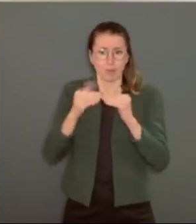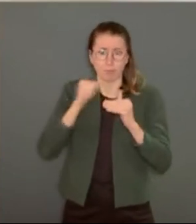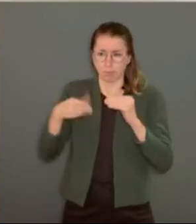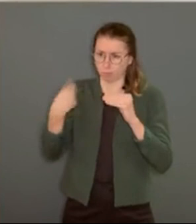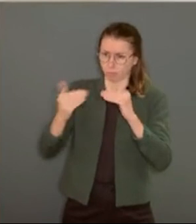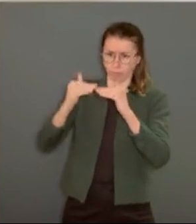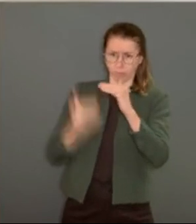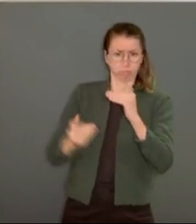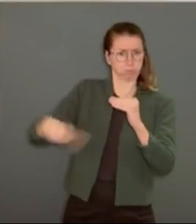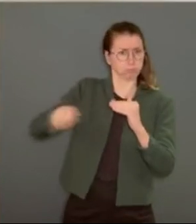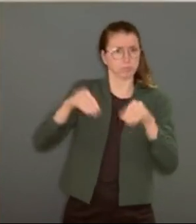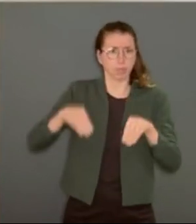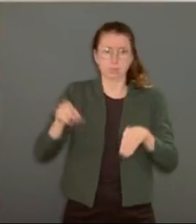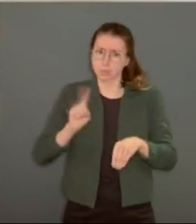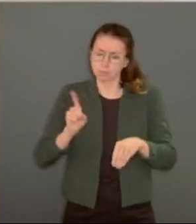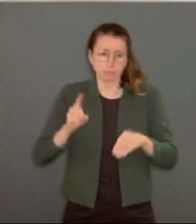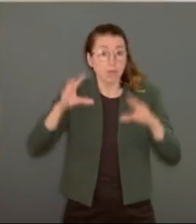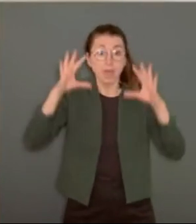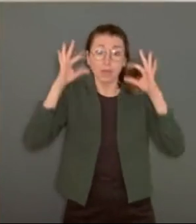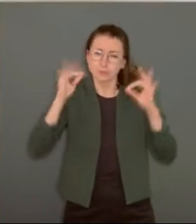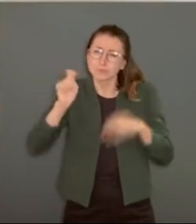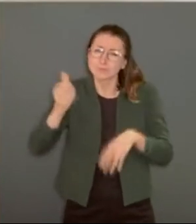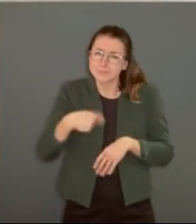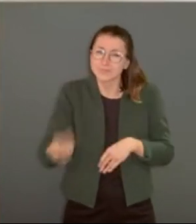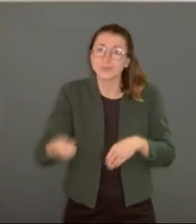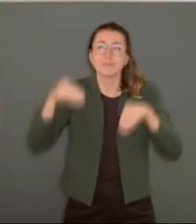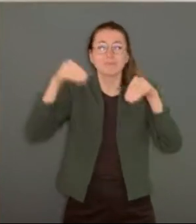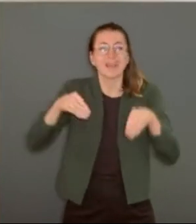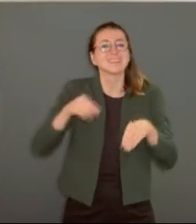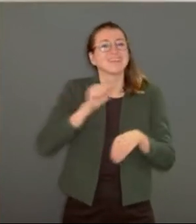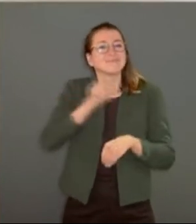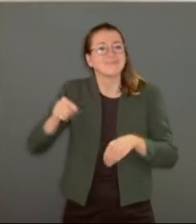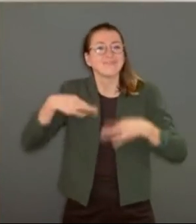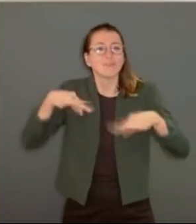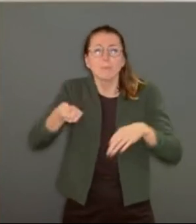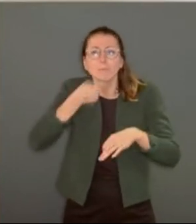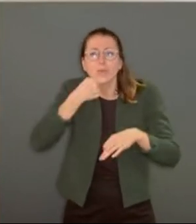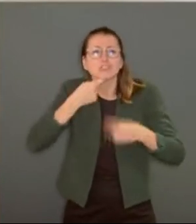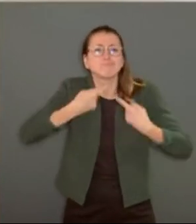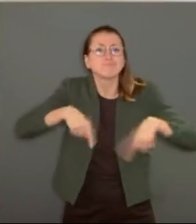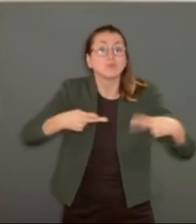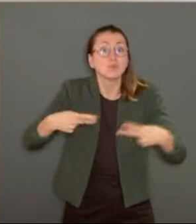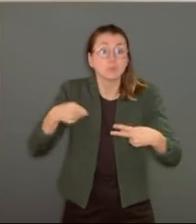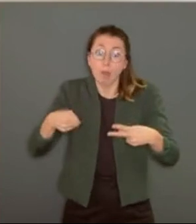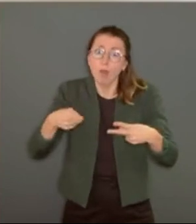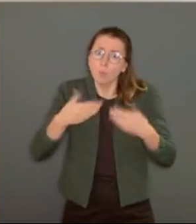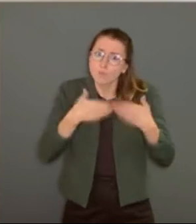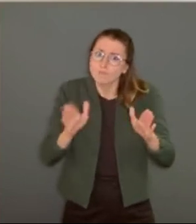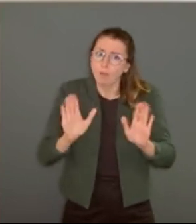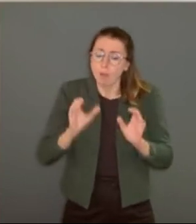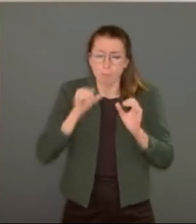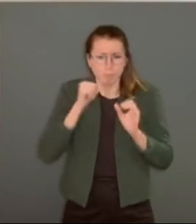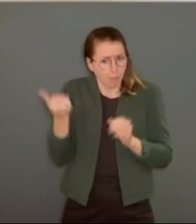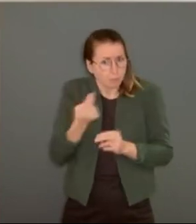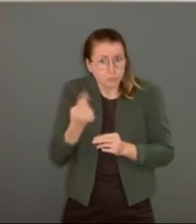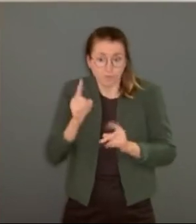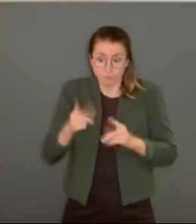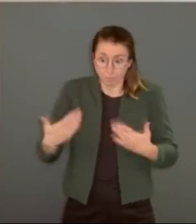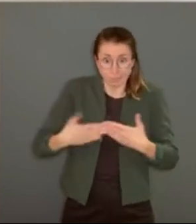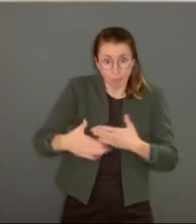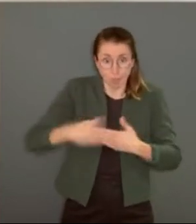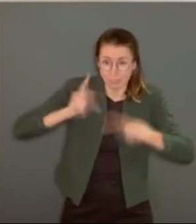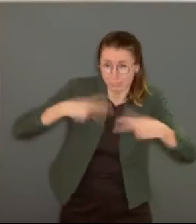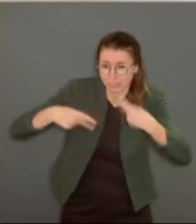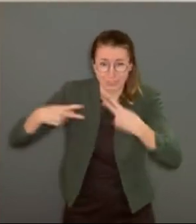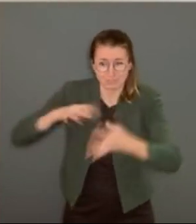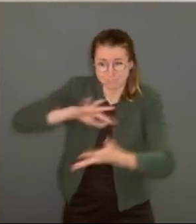les magasins d'alimentation, les supermarchés restent ouverts. Il n'y a aucune raison, c'est inutile de faire des provisions. Ceux qui le